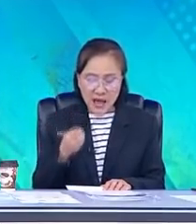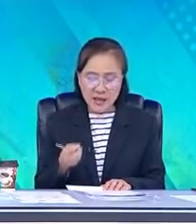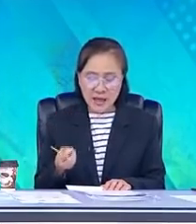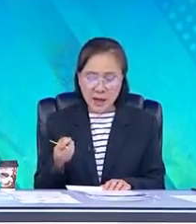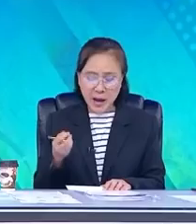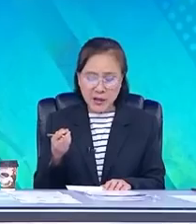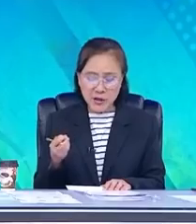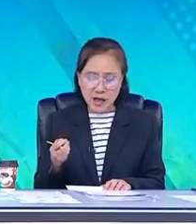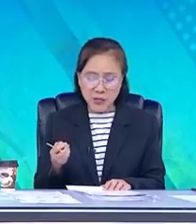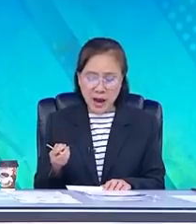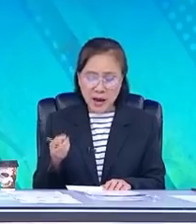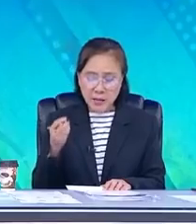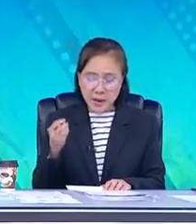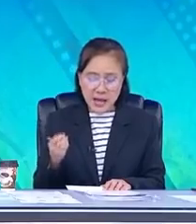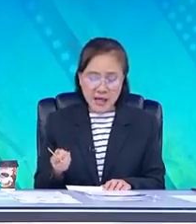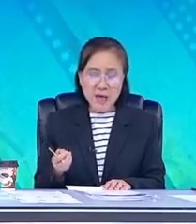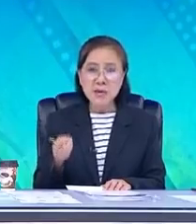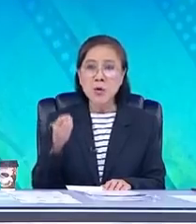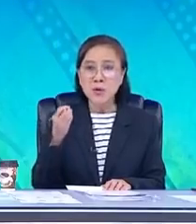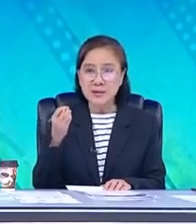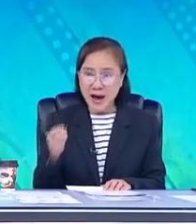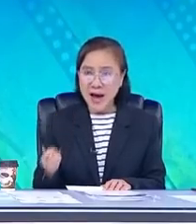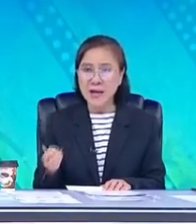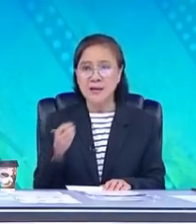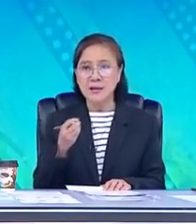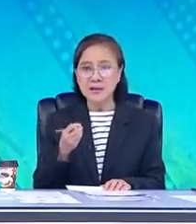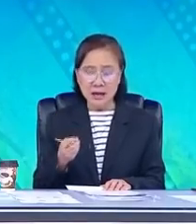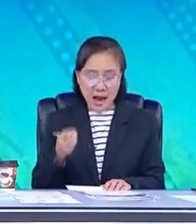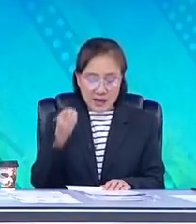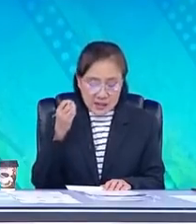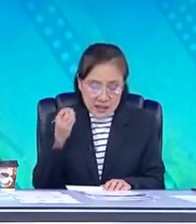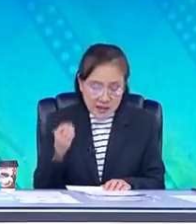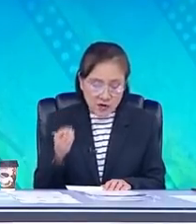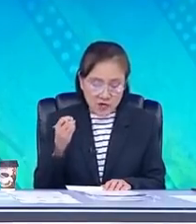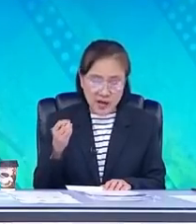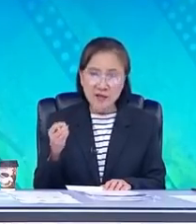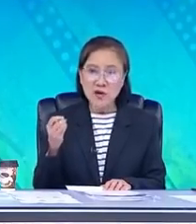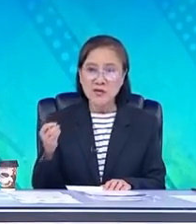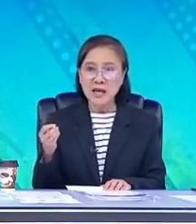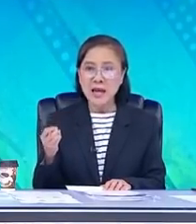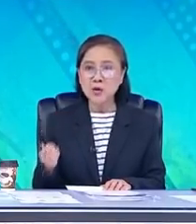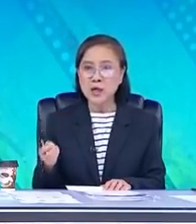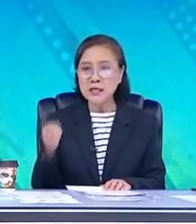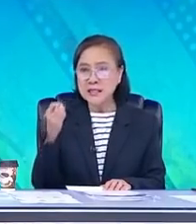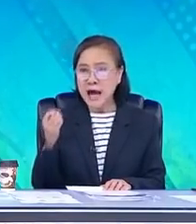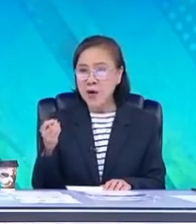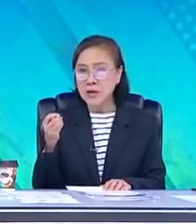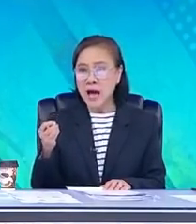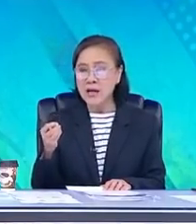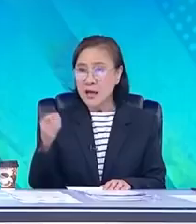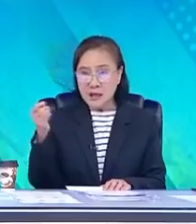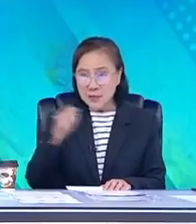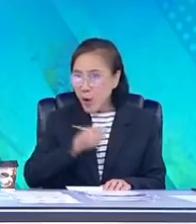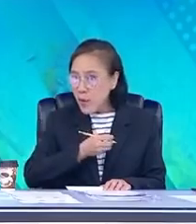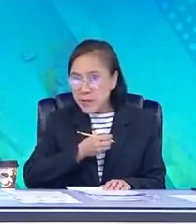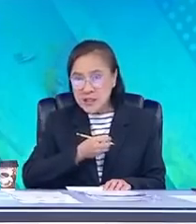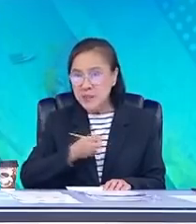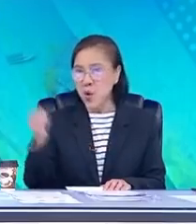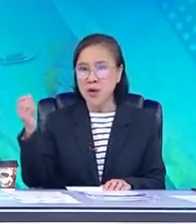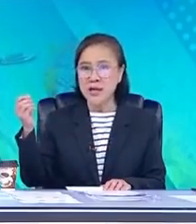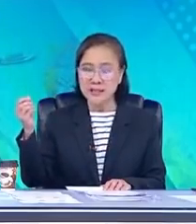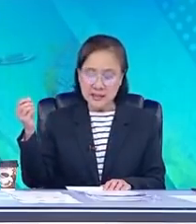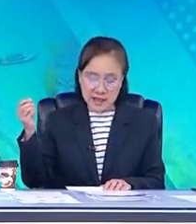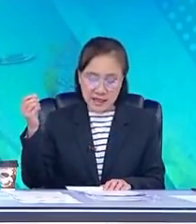เลือดอุดตันเนี่ยได้รับการยืนยันว่าเป็นเหตุให้มีคนตายจากการที่ฉีดจอร์นสันและจอร์นสันแล้วตอนนี้9รายคือพบว่